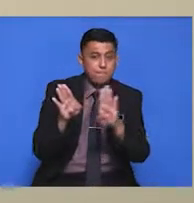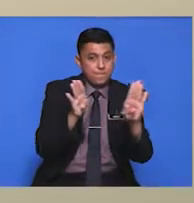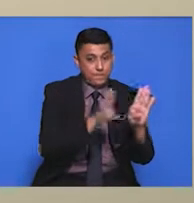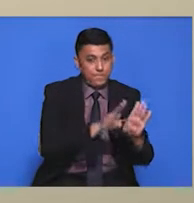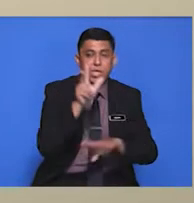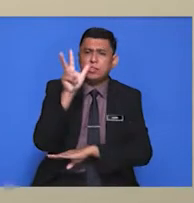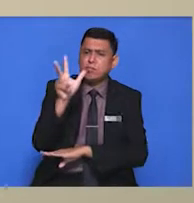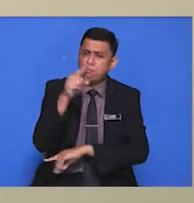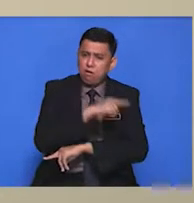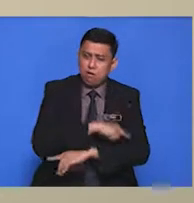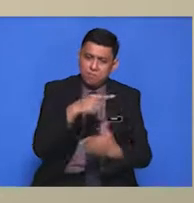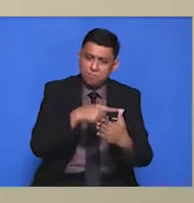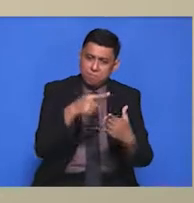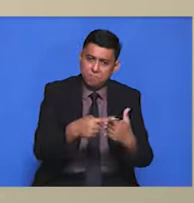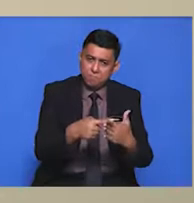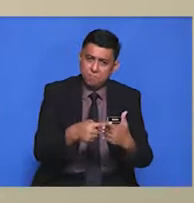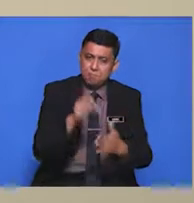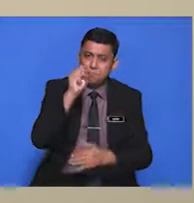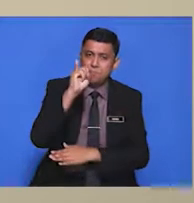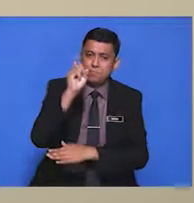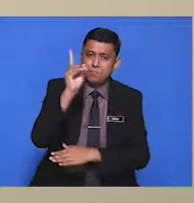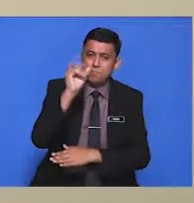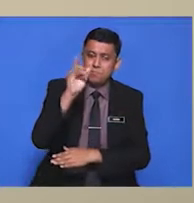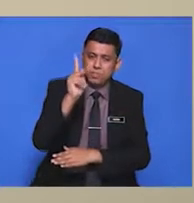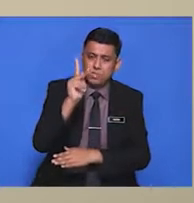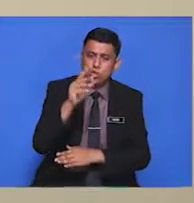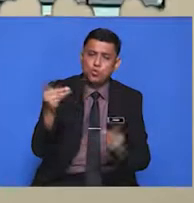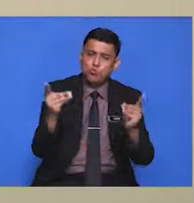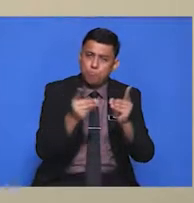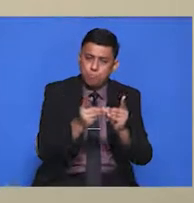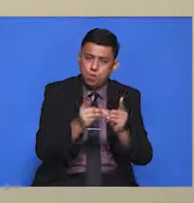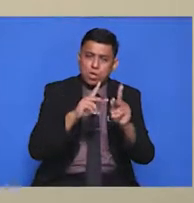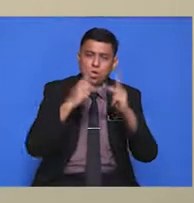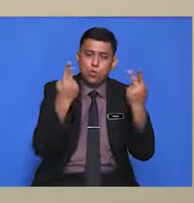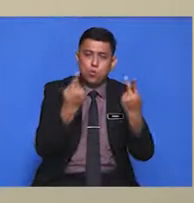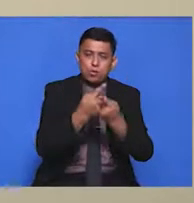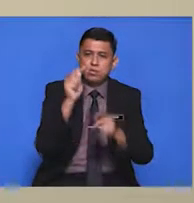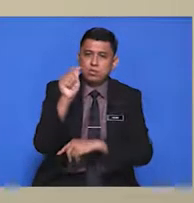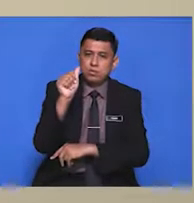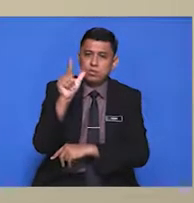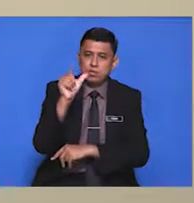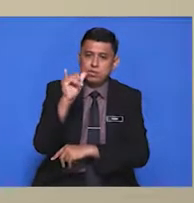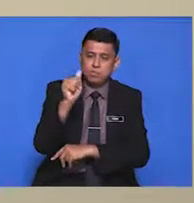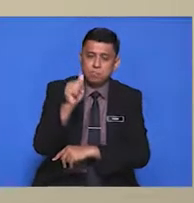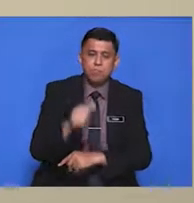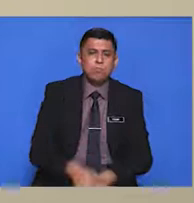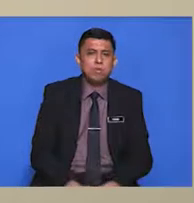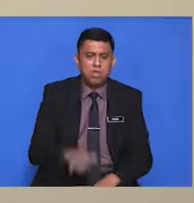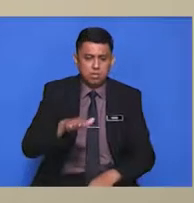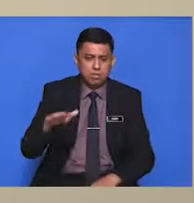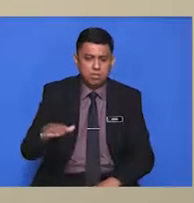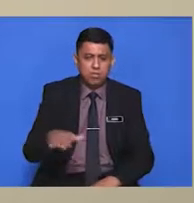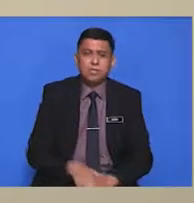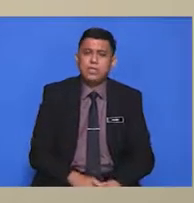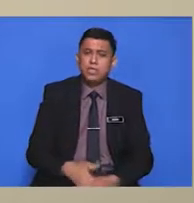3 hari kemudian, Sidik datang menemui keluarga Talia di hospital. Kebetulan pula, adik Talia,